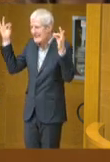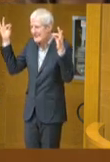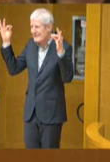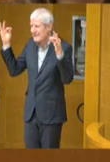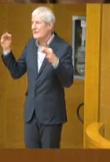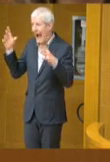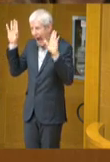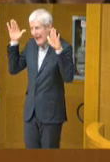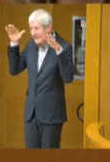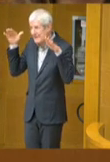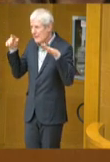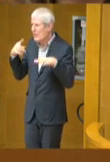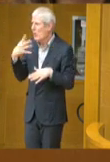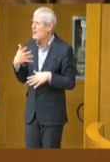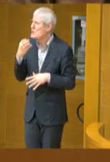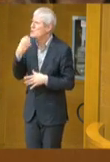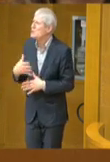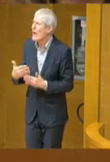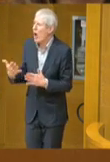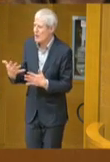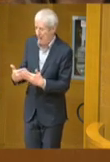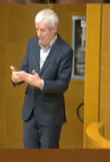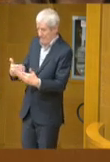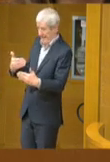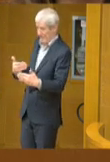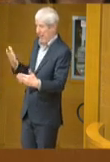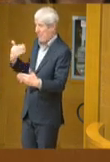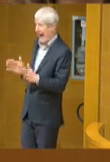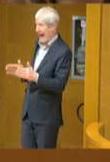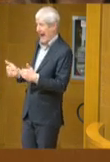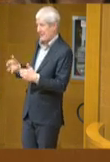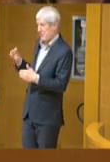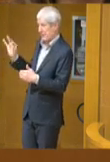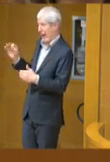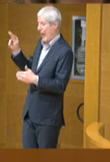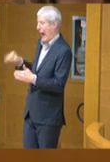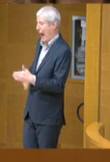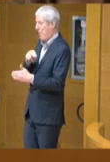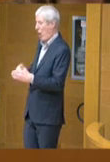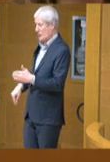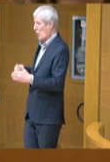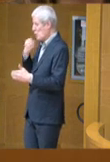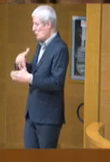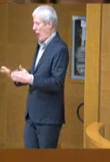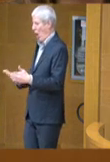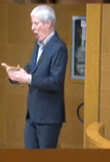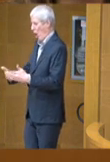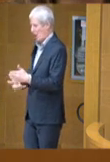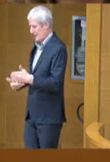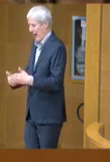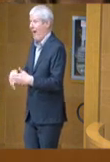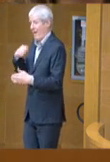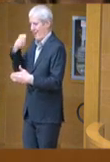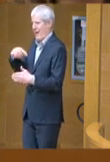prima, che portò poi all'abolizione delle classi speciali delle scuole, speciali delle classi